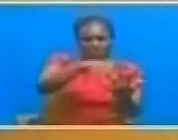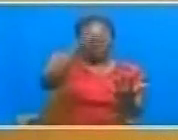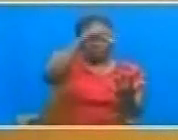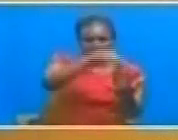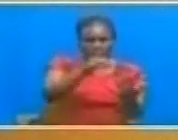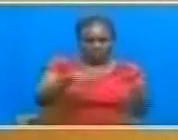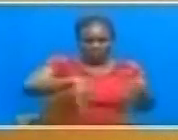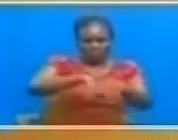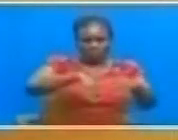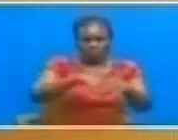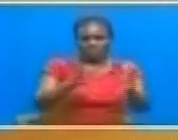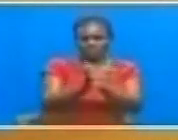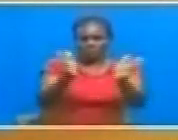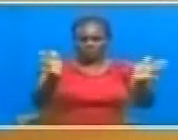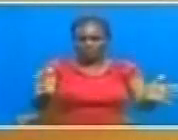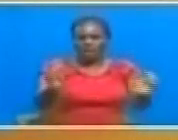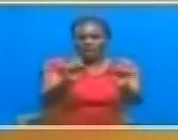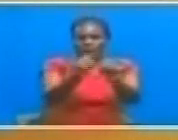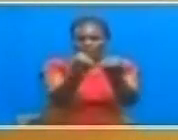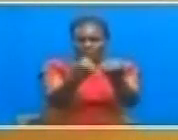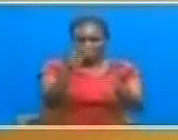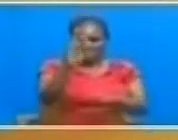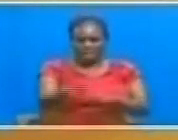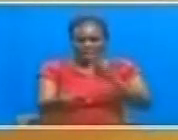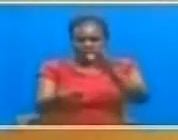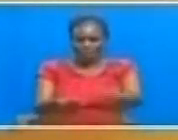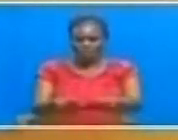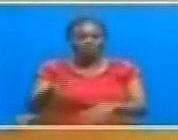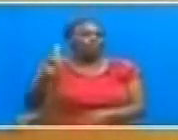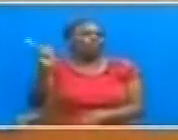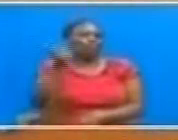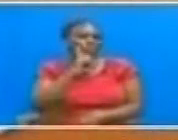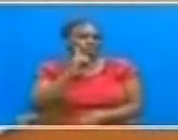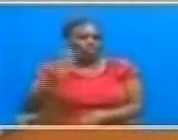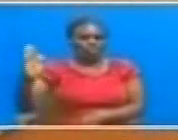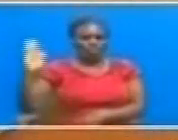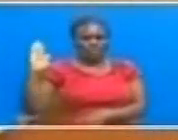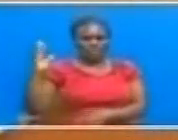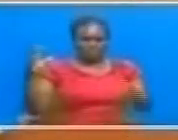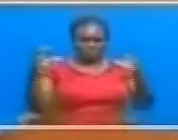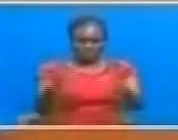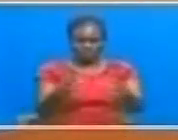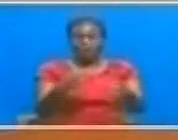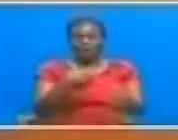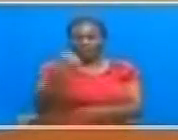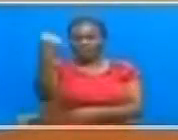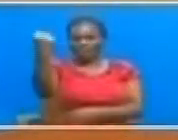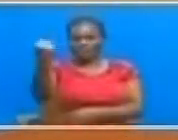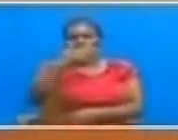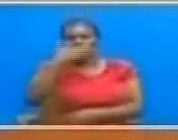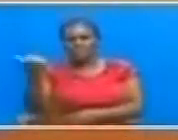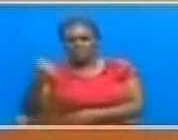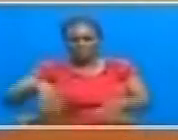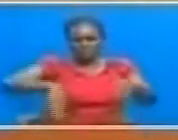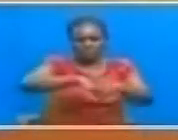kuu utakaosakatwa katika uga wa Nyayo hapo kesho. Ulinzi Stars iko katika mabano ya timu tano bora katika